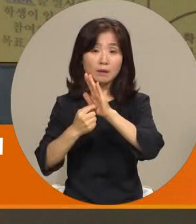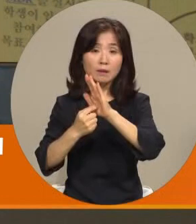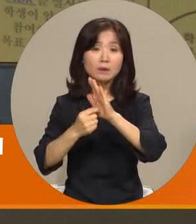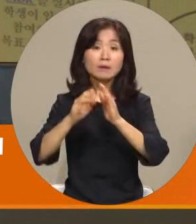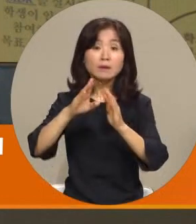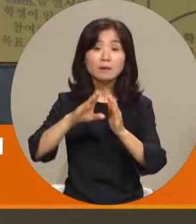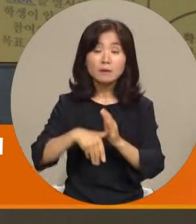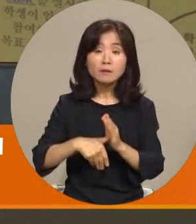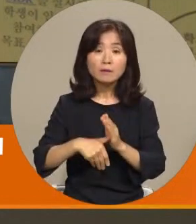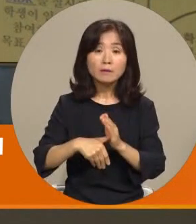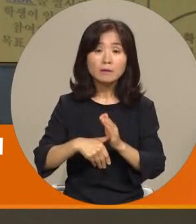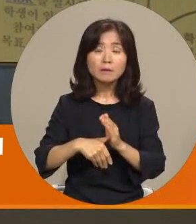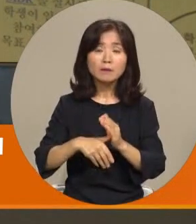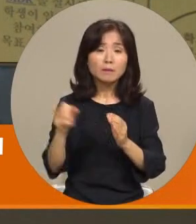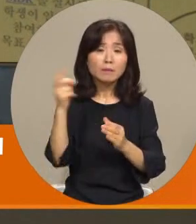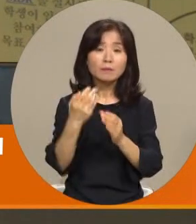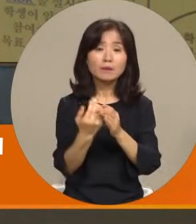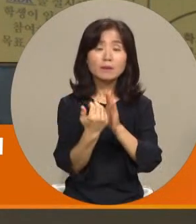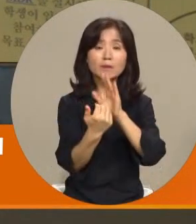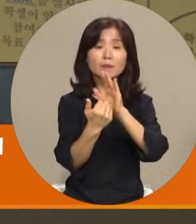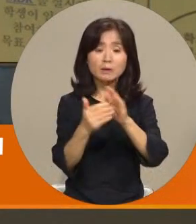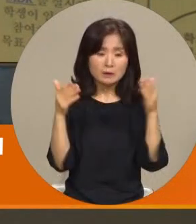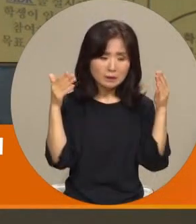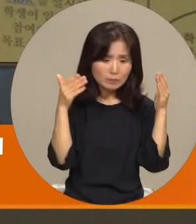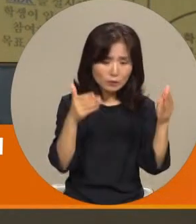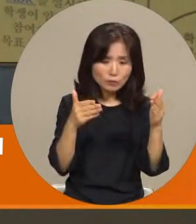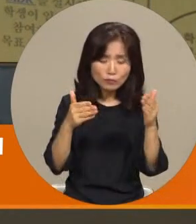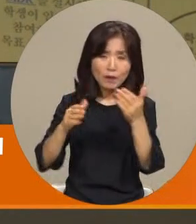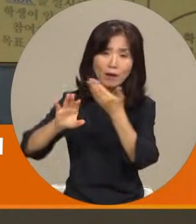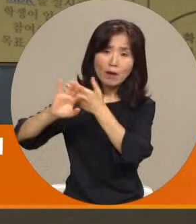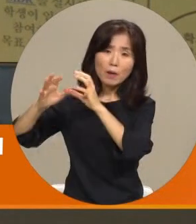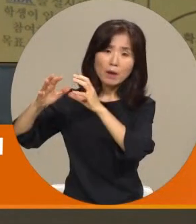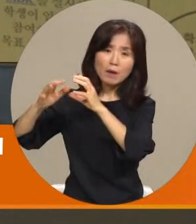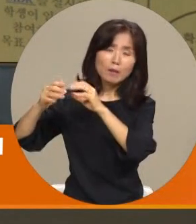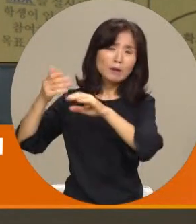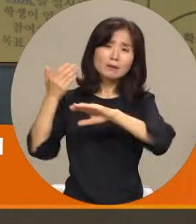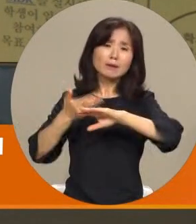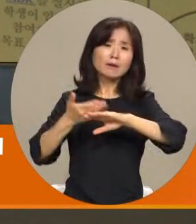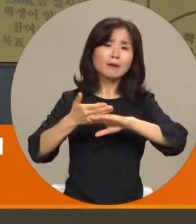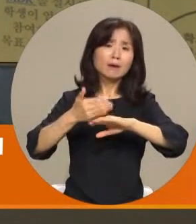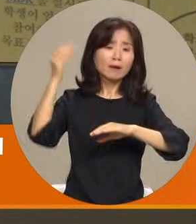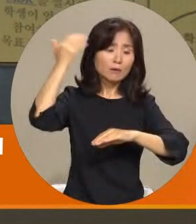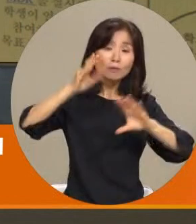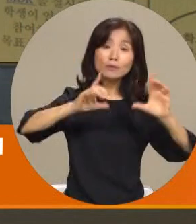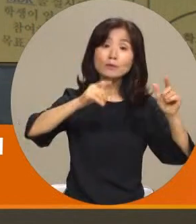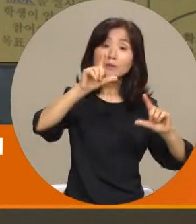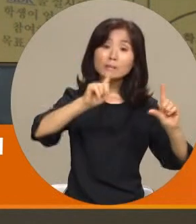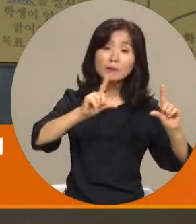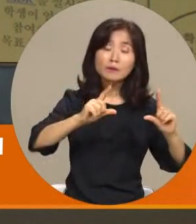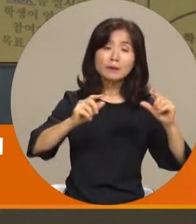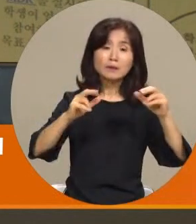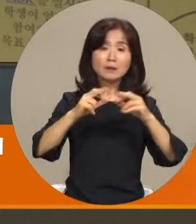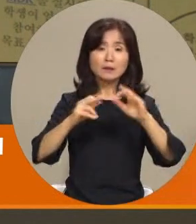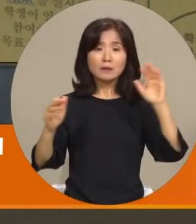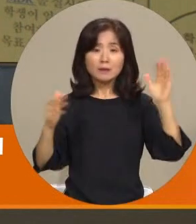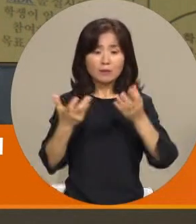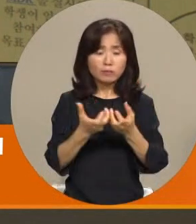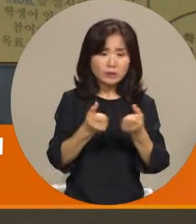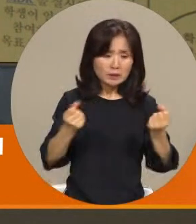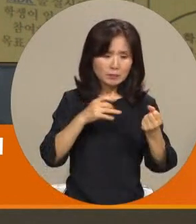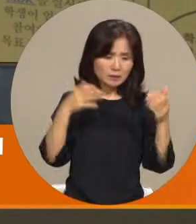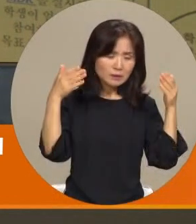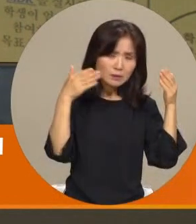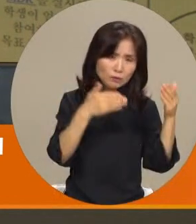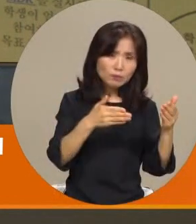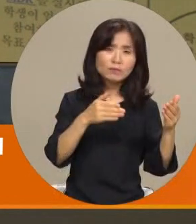이때이 재발을 막는데 집중하는 해외 국가와는 달리 우리나라는 장애 학생의 분리에만